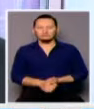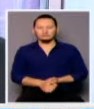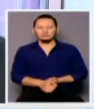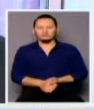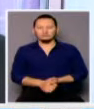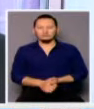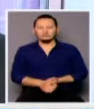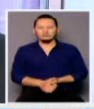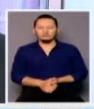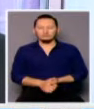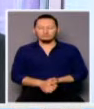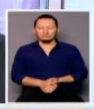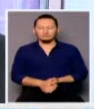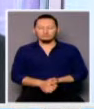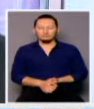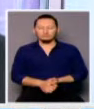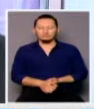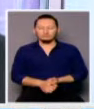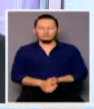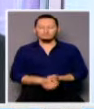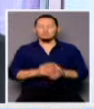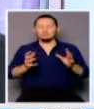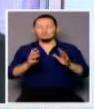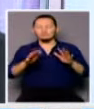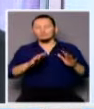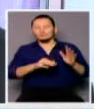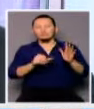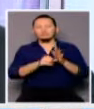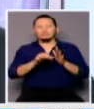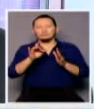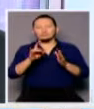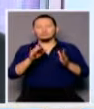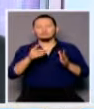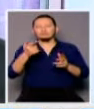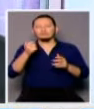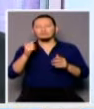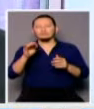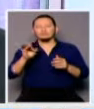ғимаратымыз бар және техникаларды сақтайтын 6 бөліктен тұратын гараж бөлігі бар.